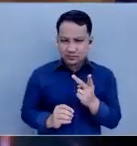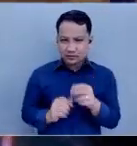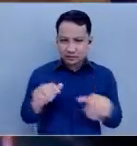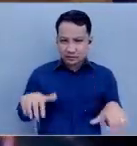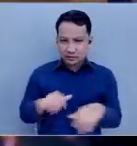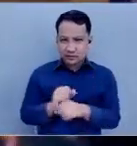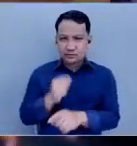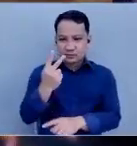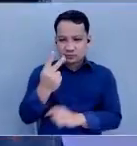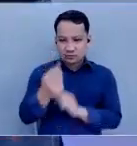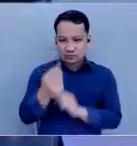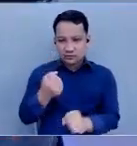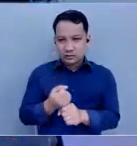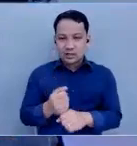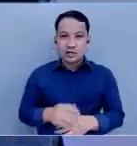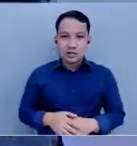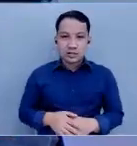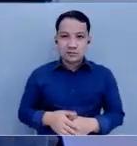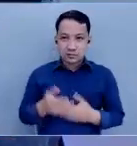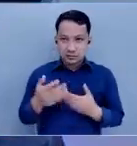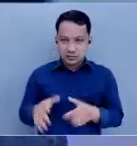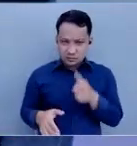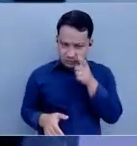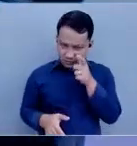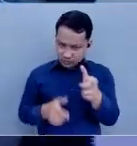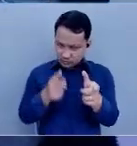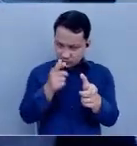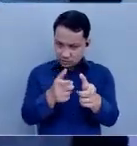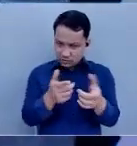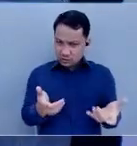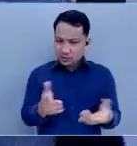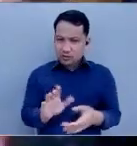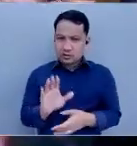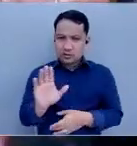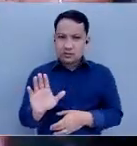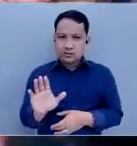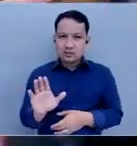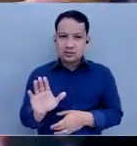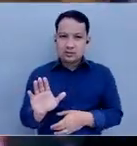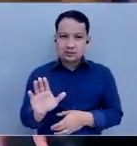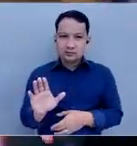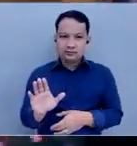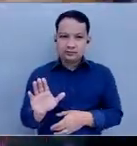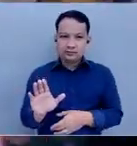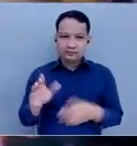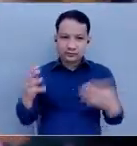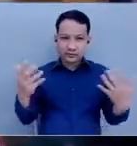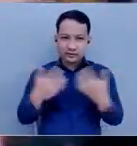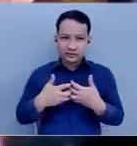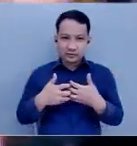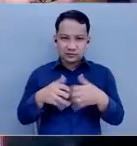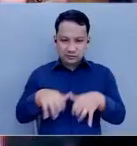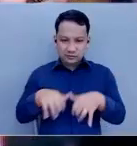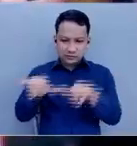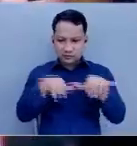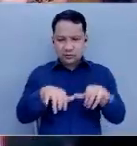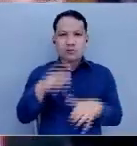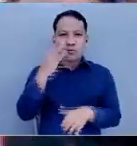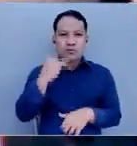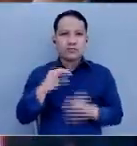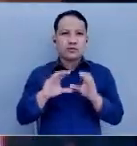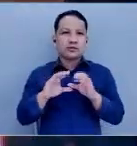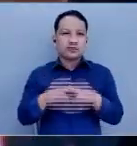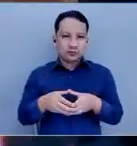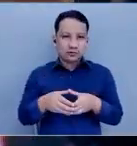dalawang taon. At parang ang nakikita ko is yung inyong, parang kayong very synchronized at para talaga kayong grupo